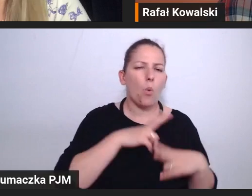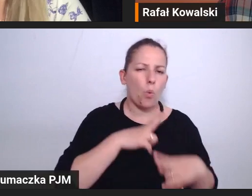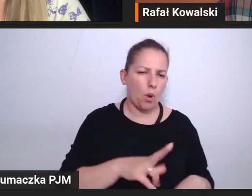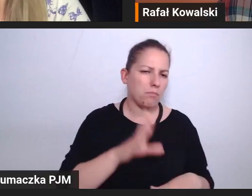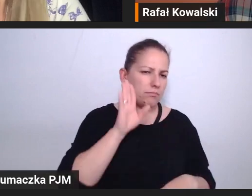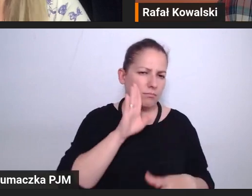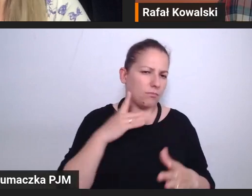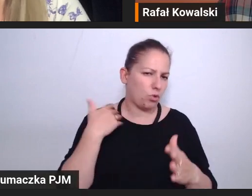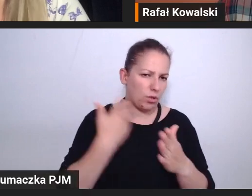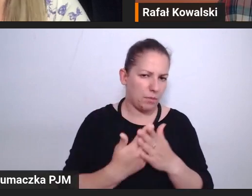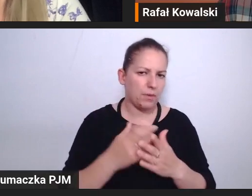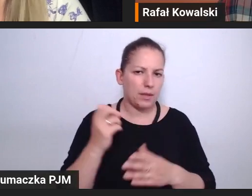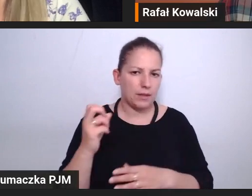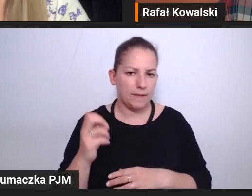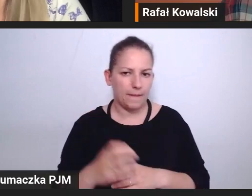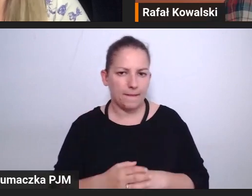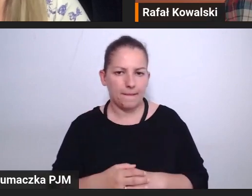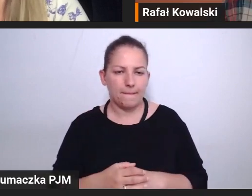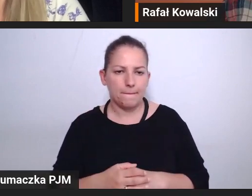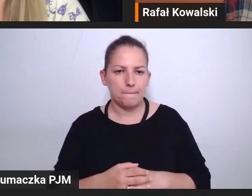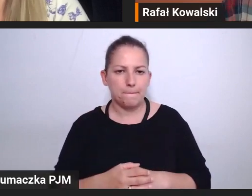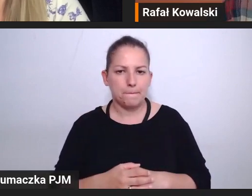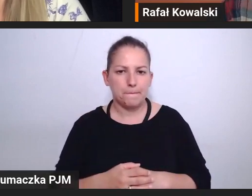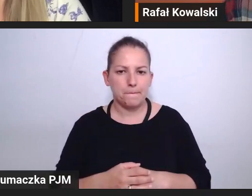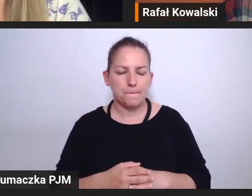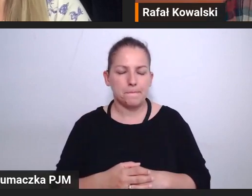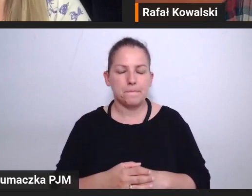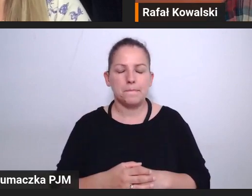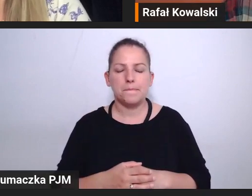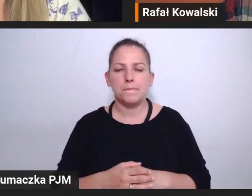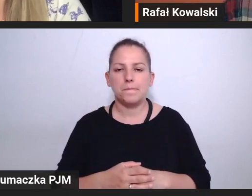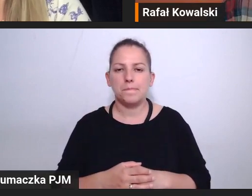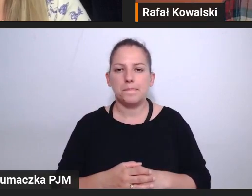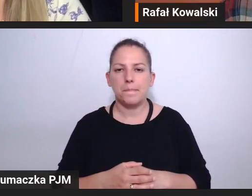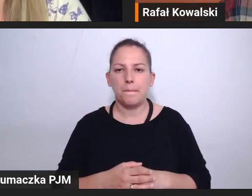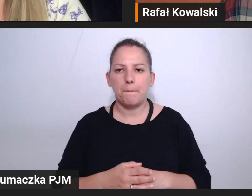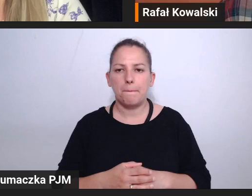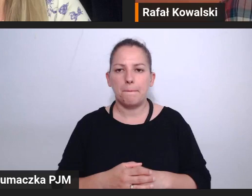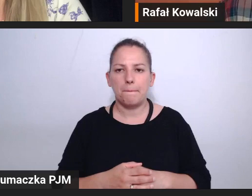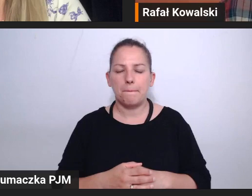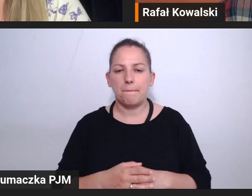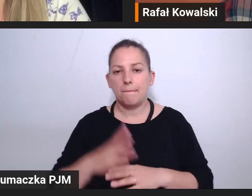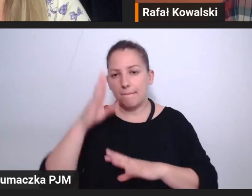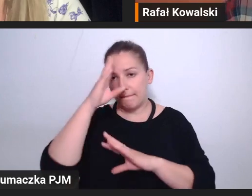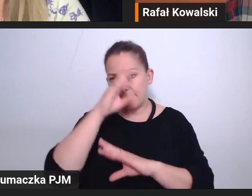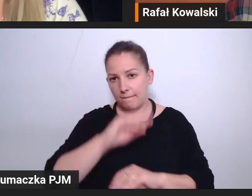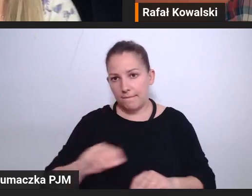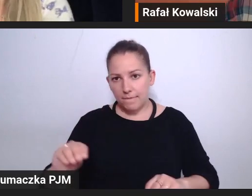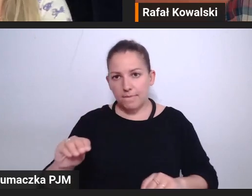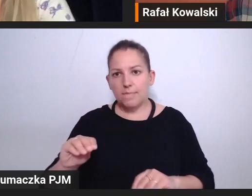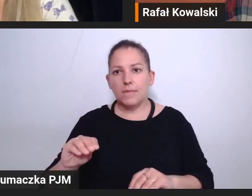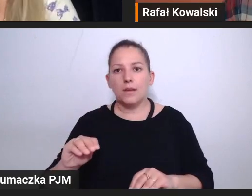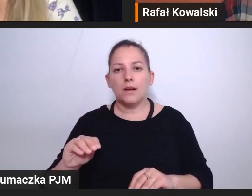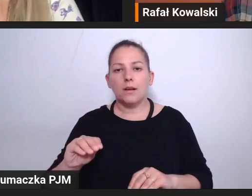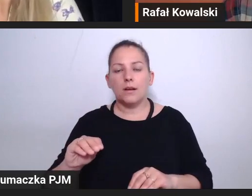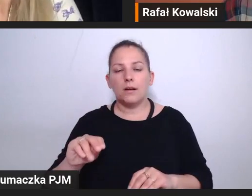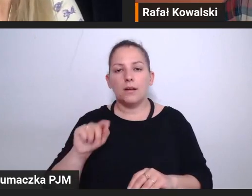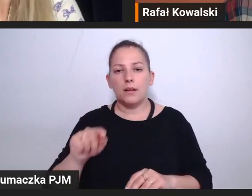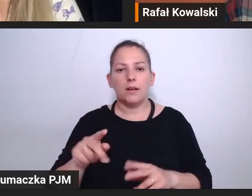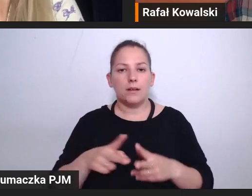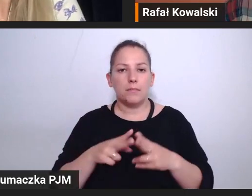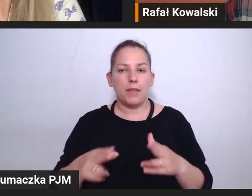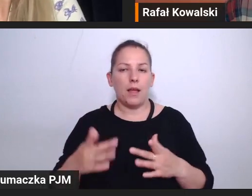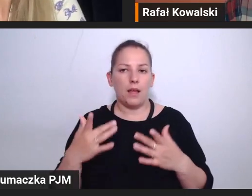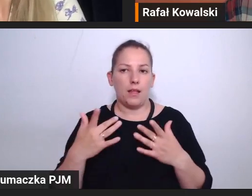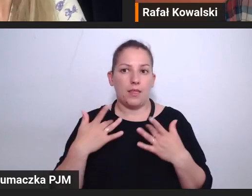do tej pory były. Dobrze, to przejdźmy jeszcze do, zasygnalizujmy właściwie, no, ze względu na czas trwania live'a nie